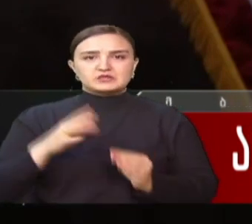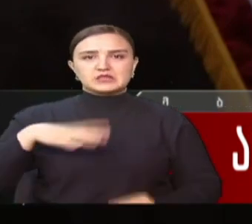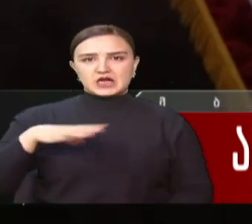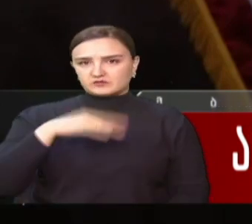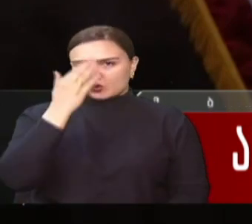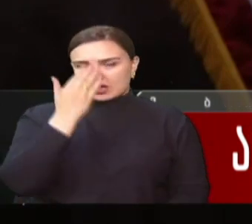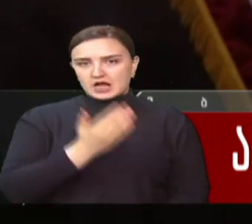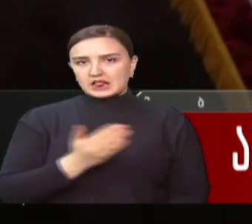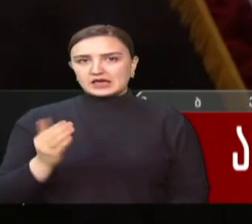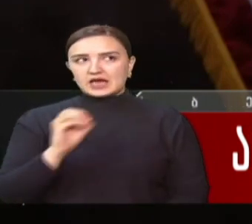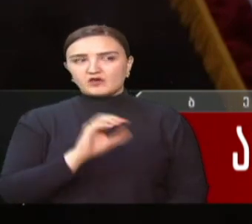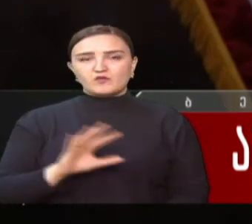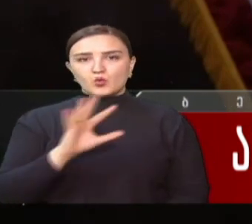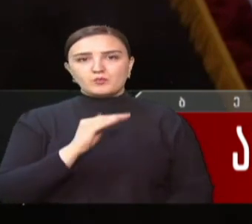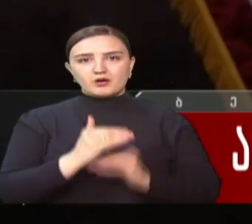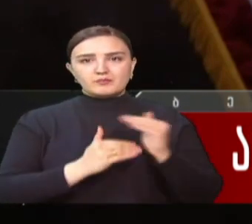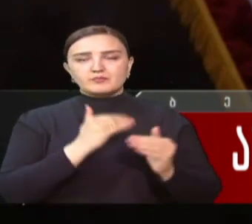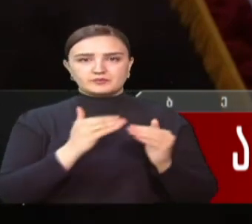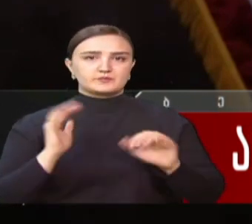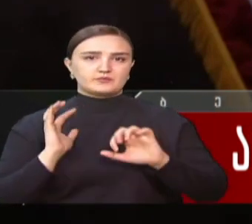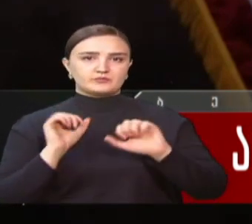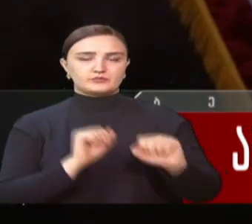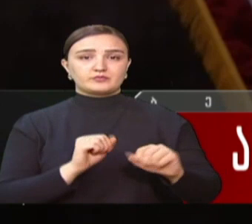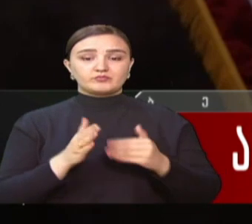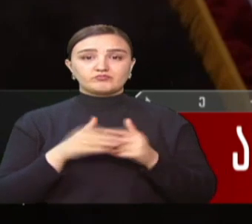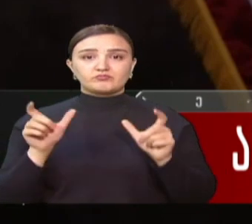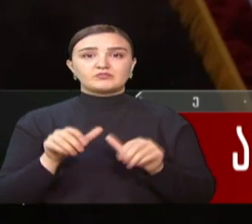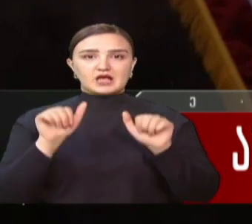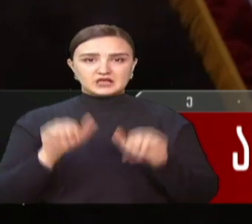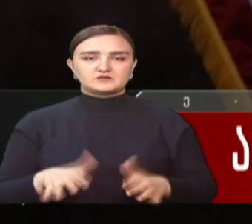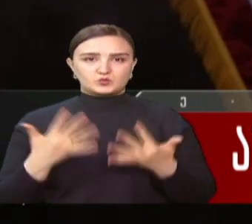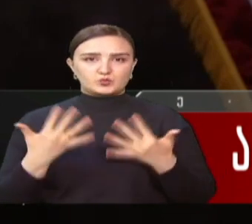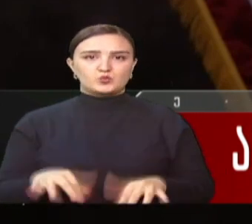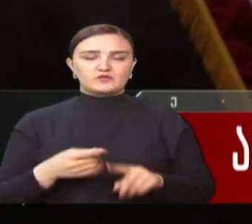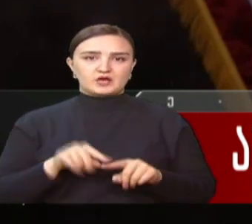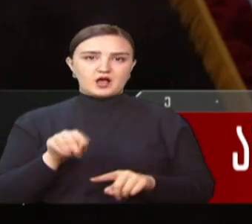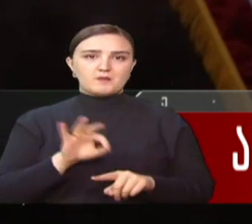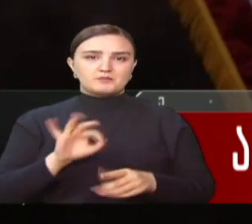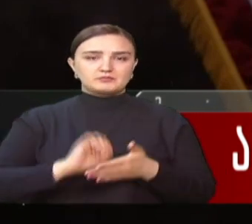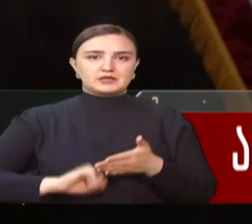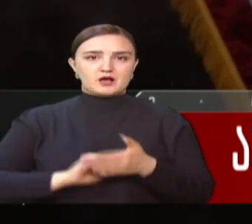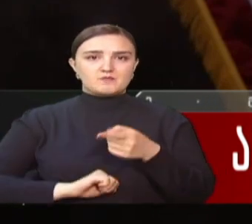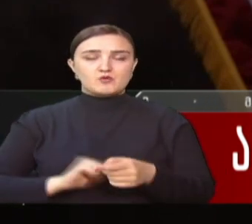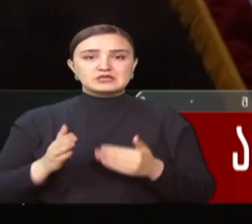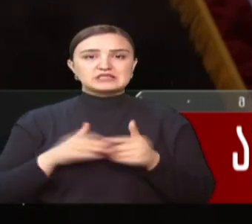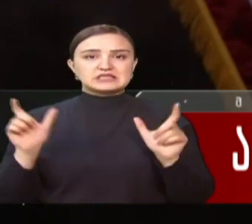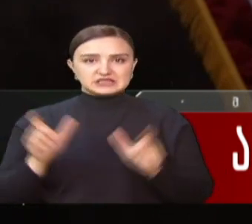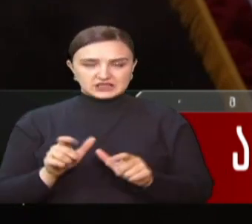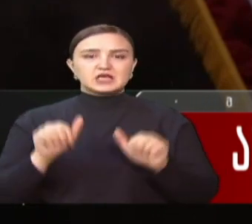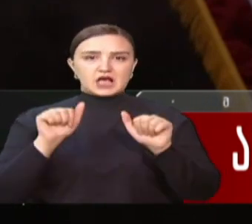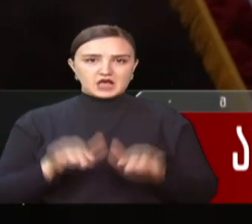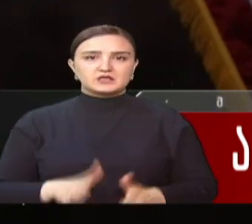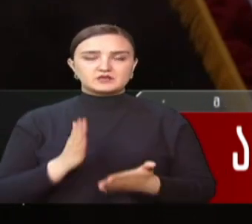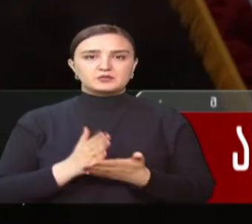kartveli khalkhis evropul მისტრაფების მხარდაჭერას. სანქციების გადაწყვეტილება მიღებული იქნა სწორედ ამ მიზნით. სანქციების გადაწყვეტილება ასევე